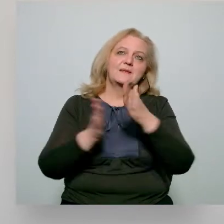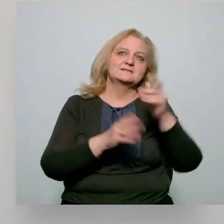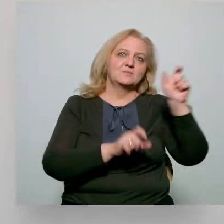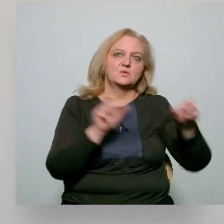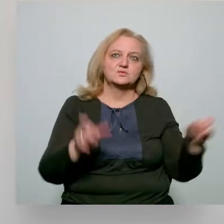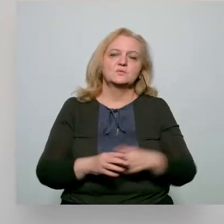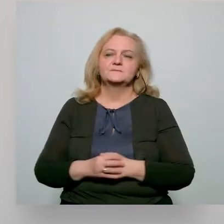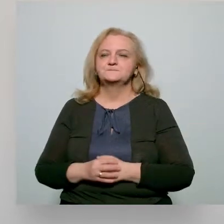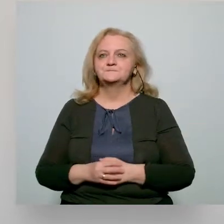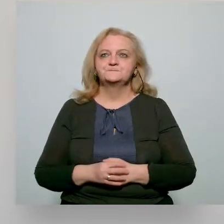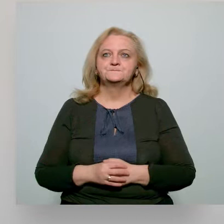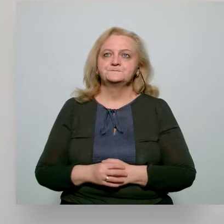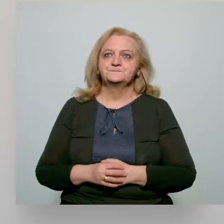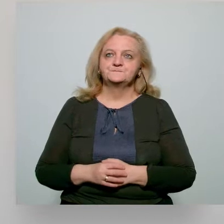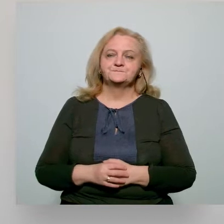rozmówców.